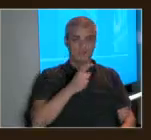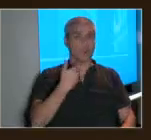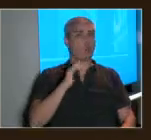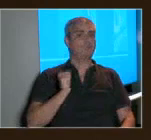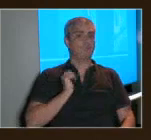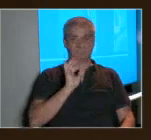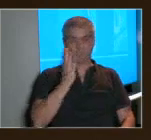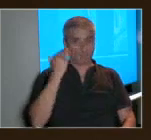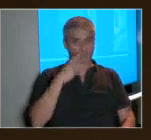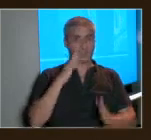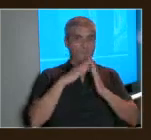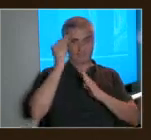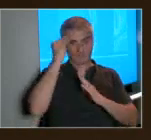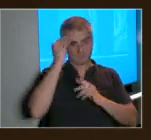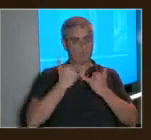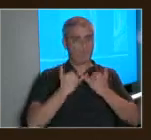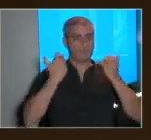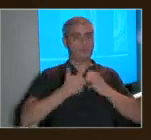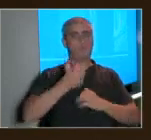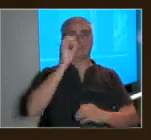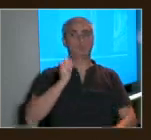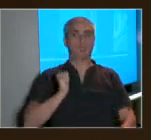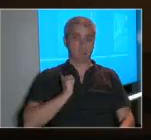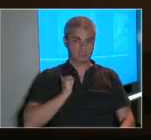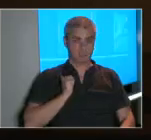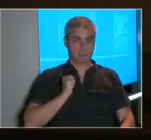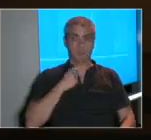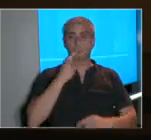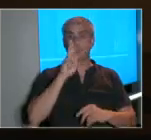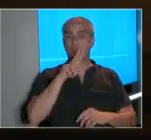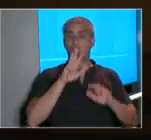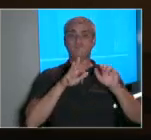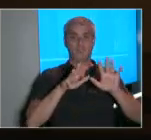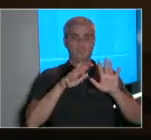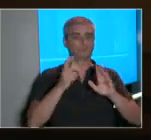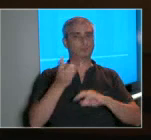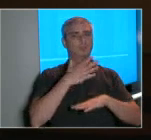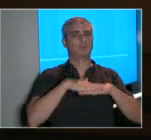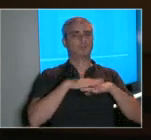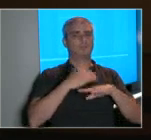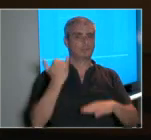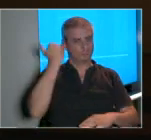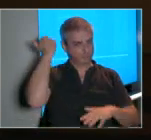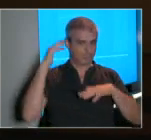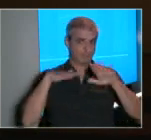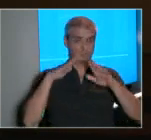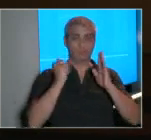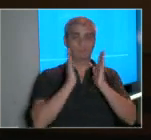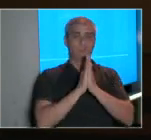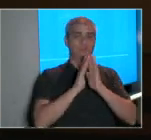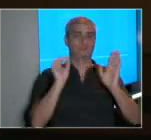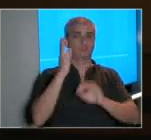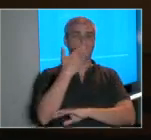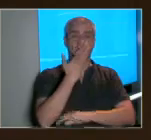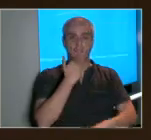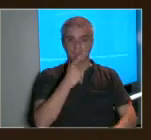שירותו הצבאי העביר בבית ספר לפיתוח מנהיגות של צה"ל. בשנת 2009 הוא מונה לתפקיד מזכיר הממשלה ה-17 של